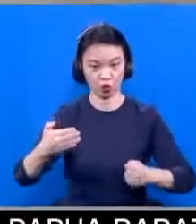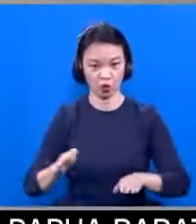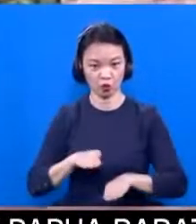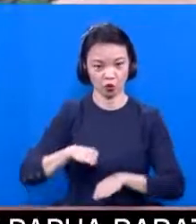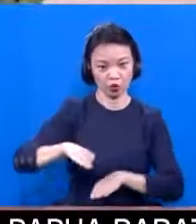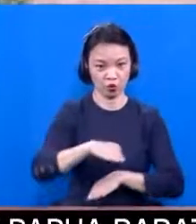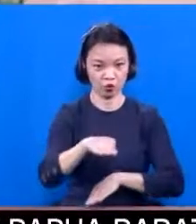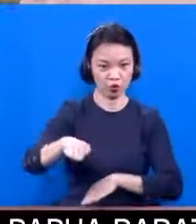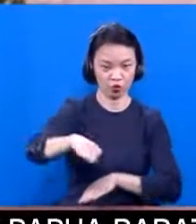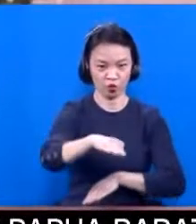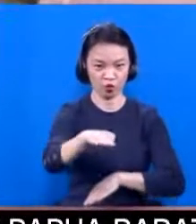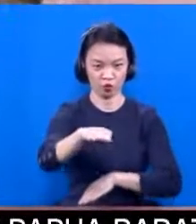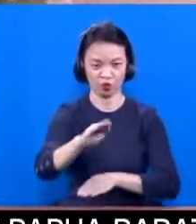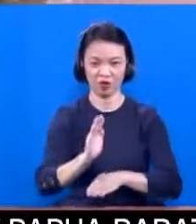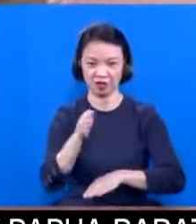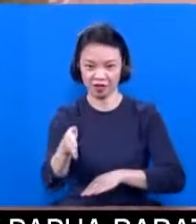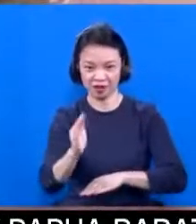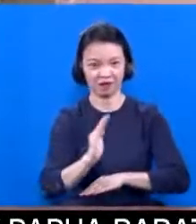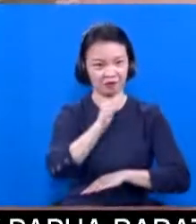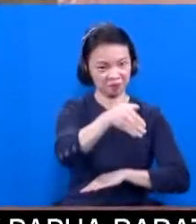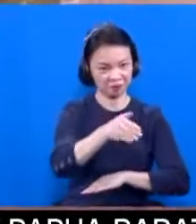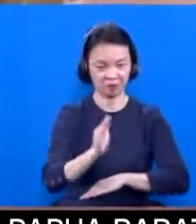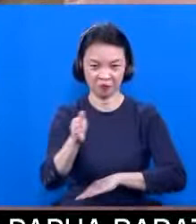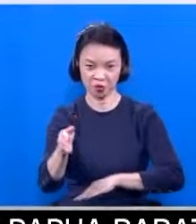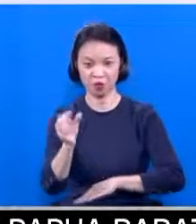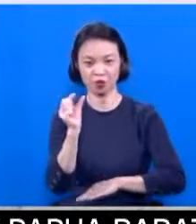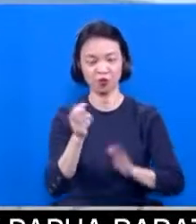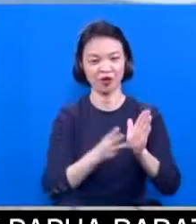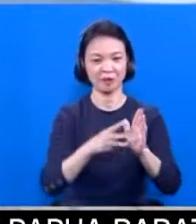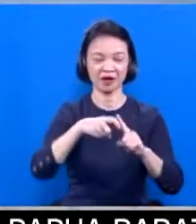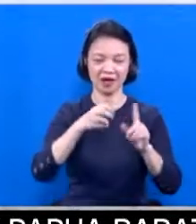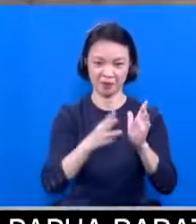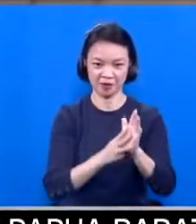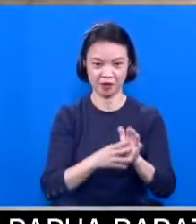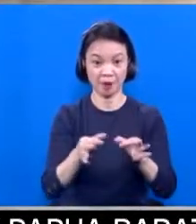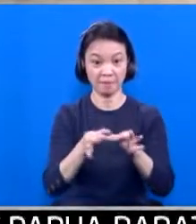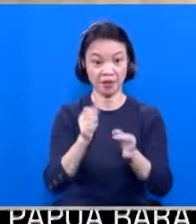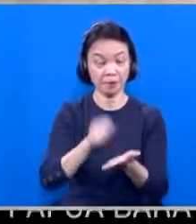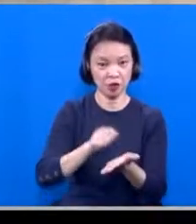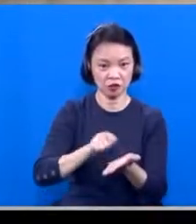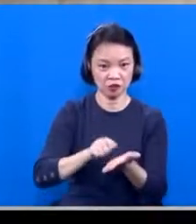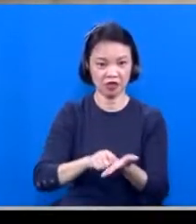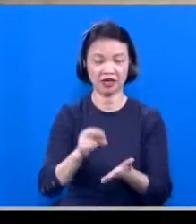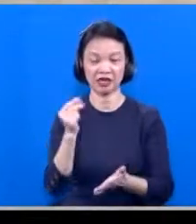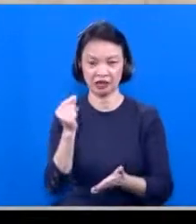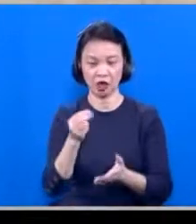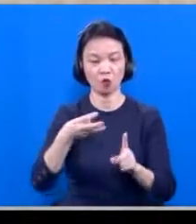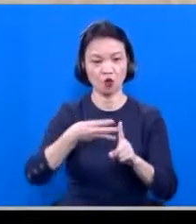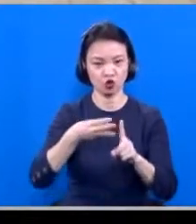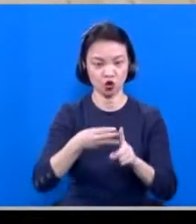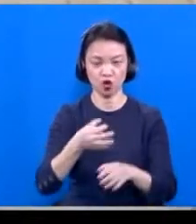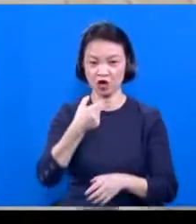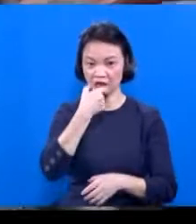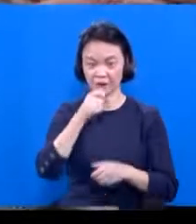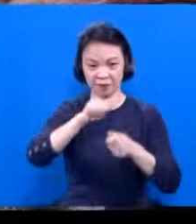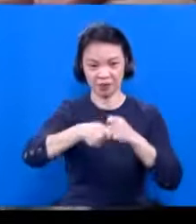ini akan membawa pengunjung mendatangi satu persatu UMKM seperti pengrajin emping melinjo, rengginang bojong, keripik pisang, dan